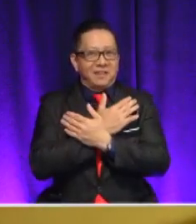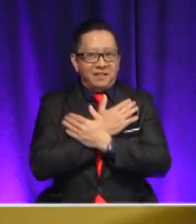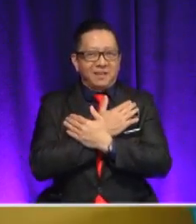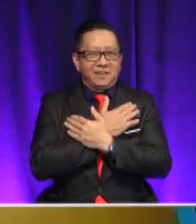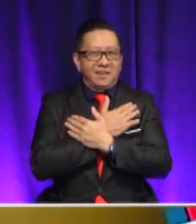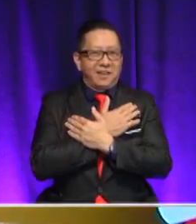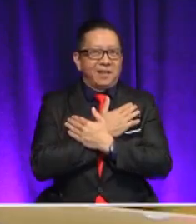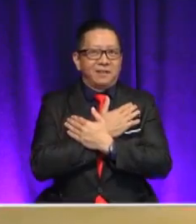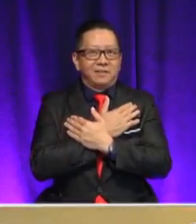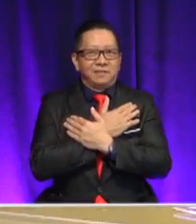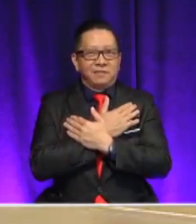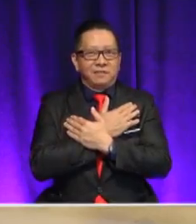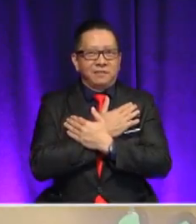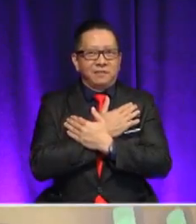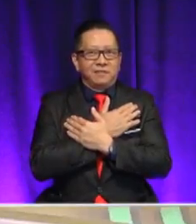bibit TVN